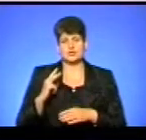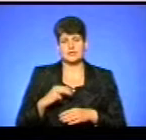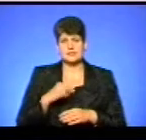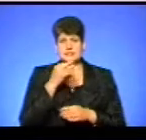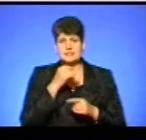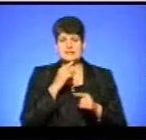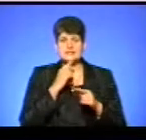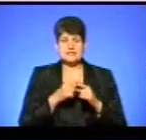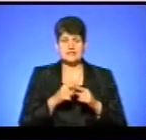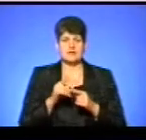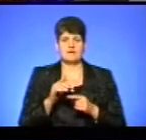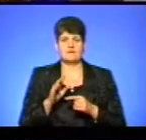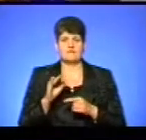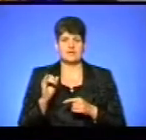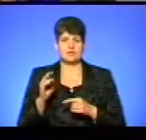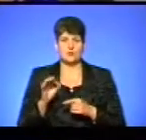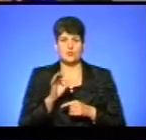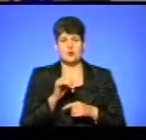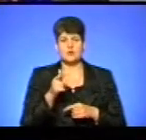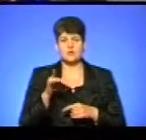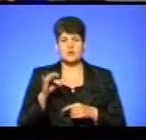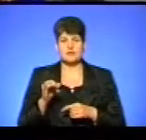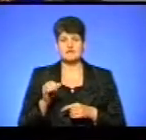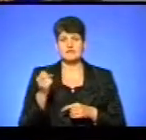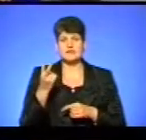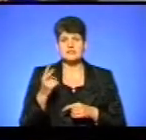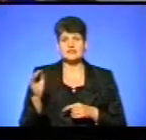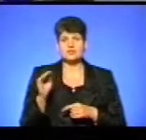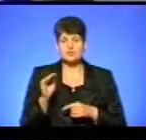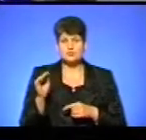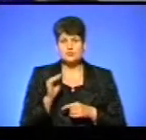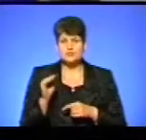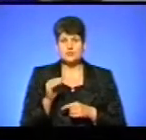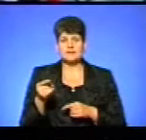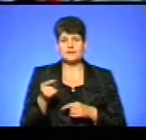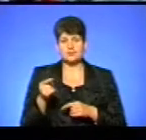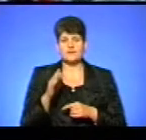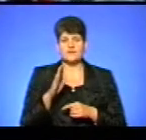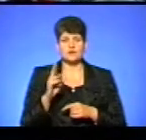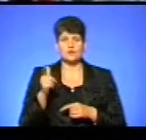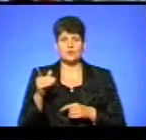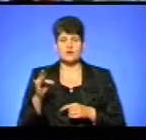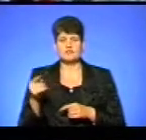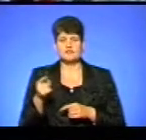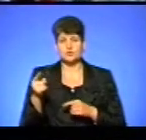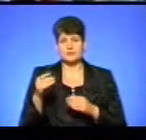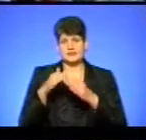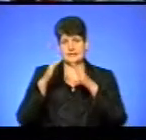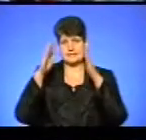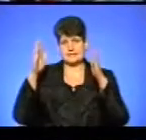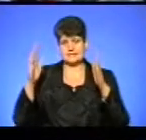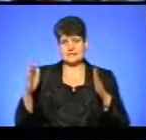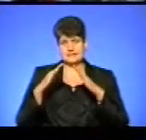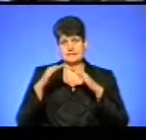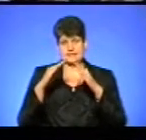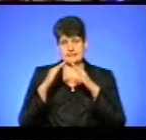Віктора Ольга Гурняк. Додам, 12 жовтня на честь загиблого в АТО тернополянина Віктора Гурняка у Тернополі на стіні приміщення